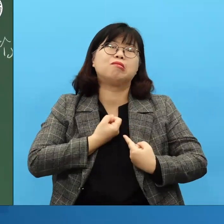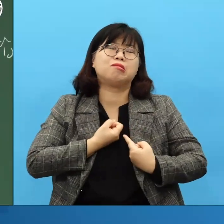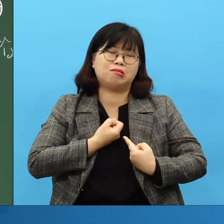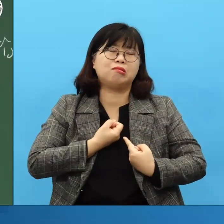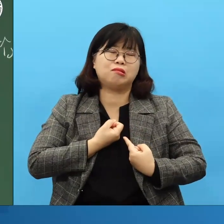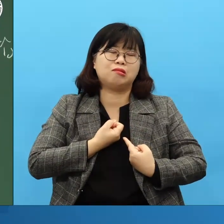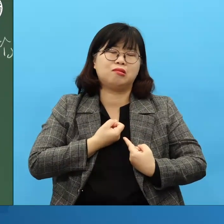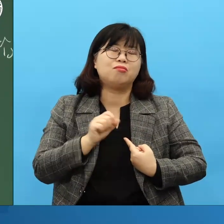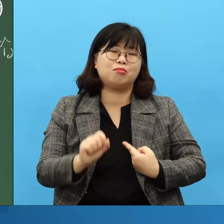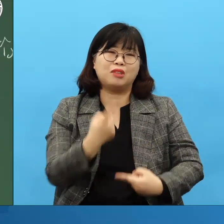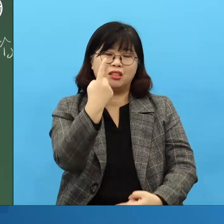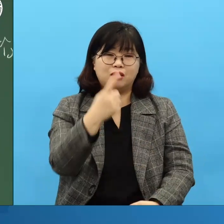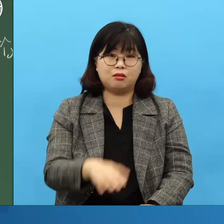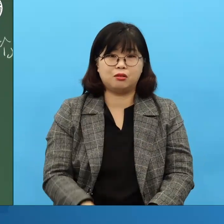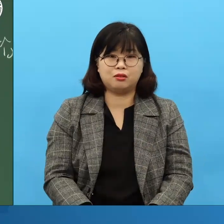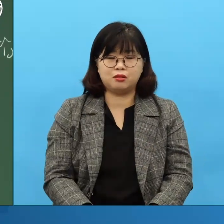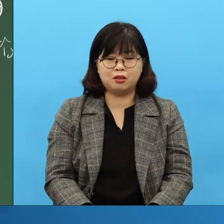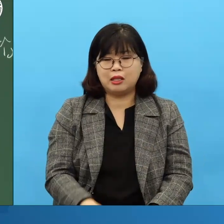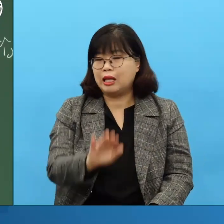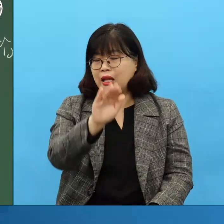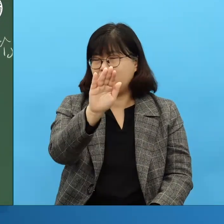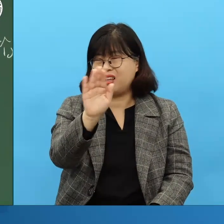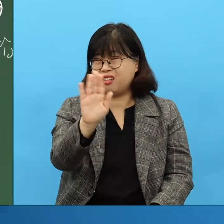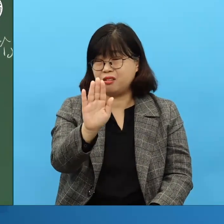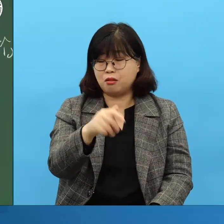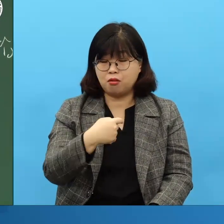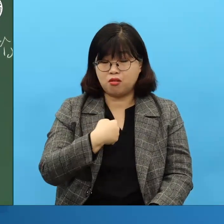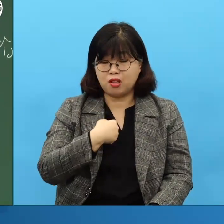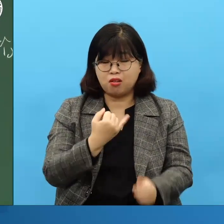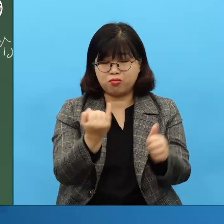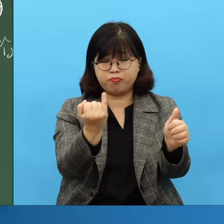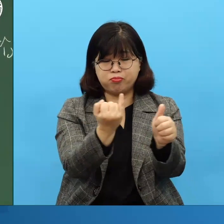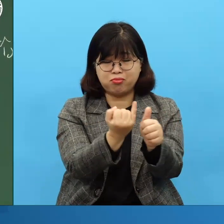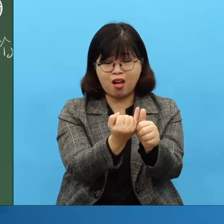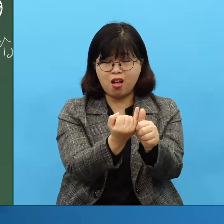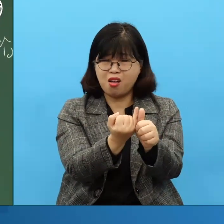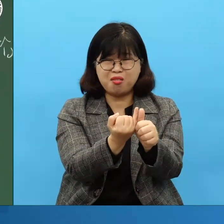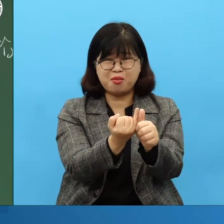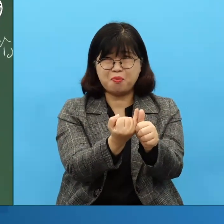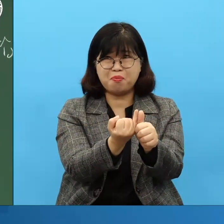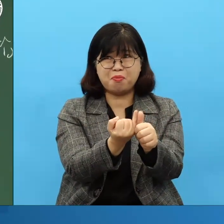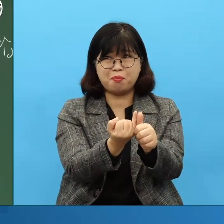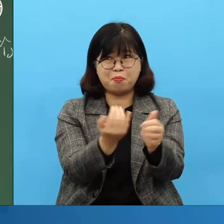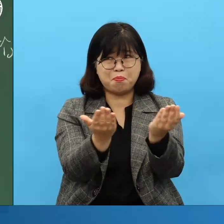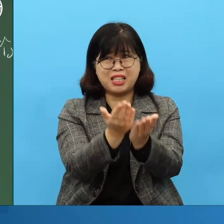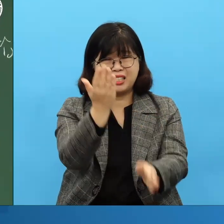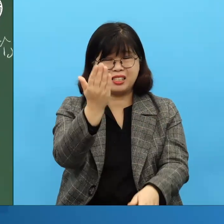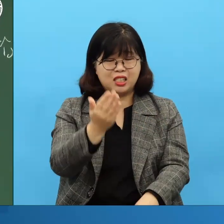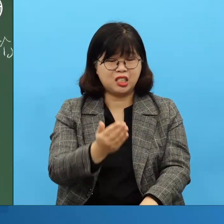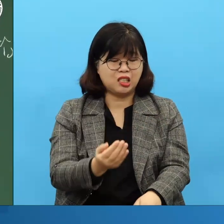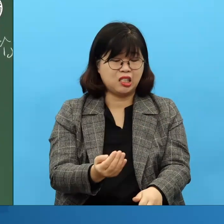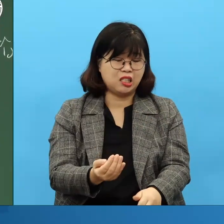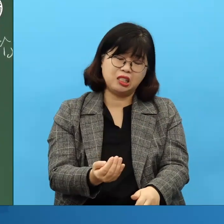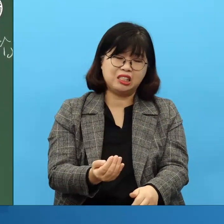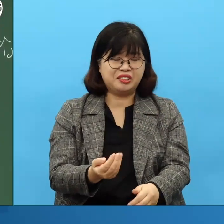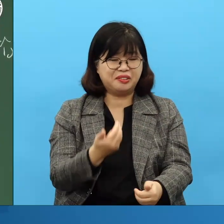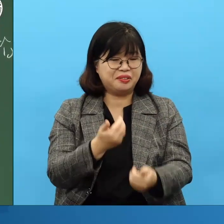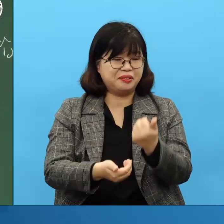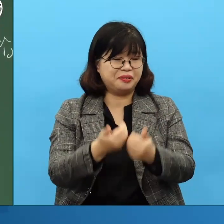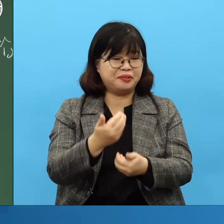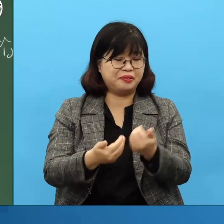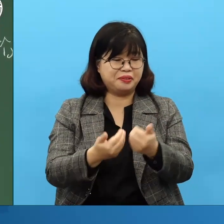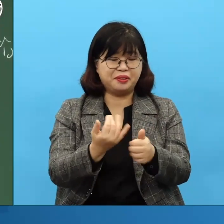사람은 없어요. Then you say, but because they don't fit me, they're 그렇죠. not 그것도 compatible with me. 착각입니다. There's nobody compatible with you. Even that is a misunderstanding. 나하고 똑같은